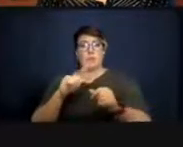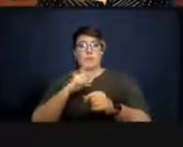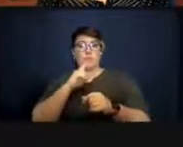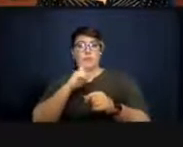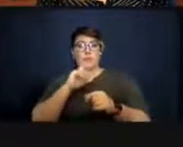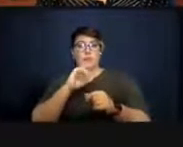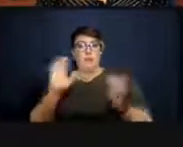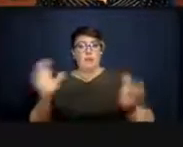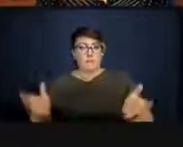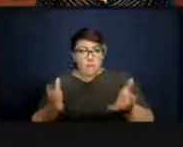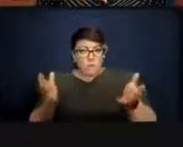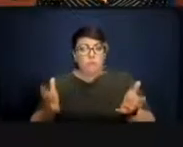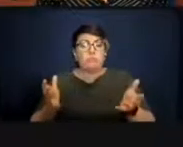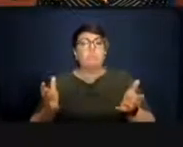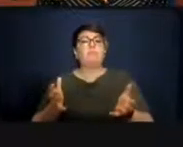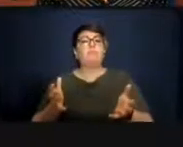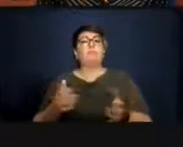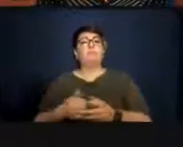Shule ambazo zime